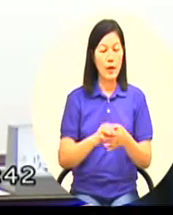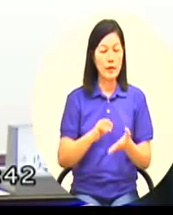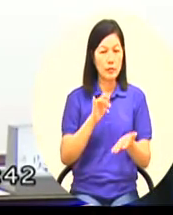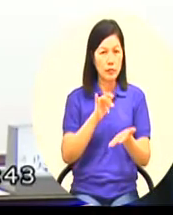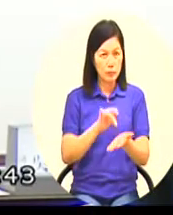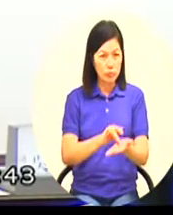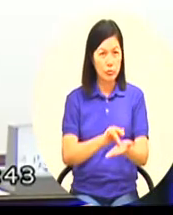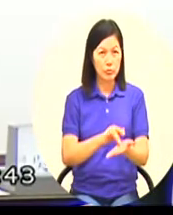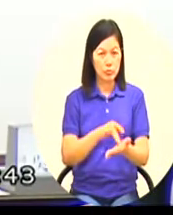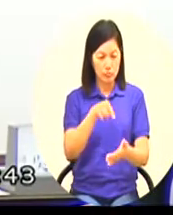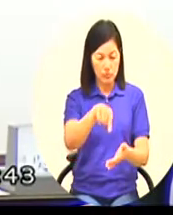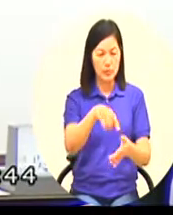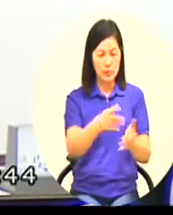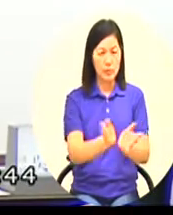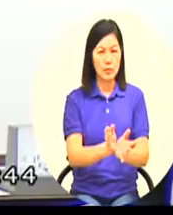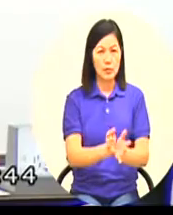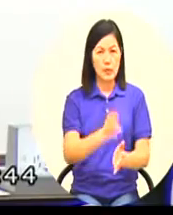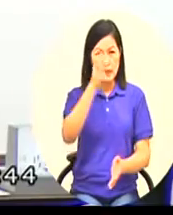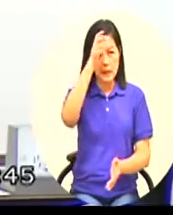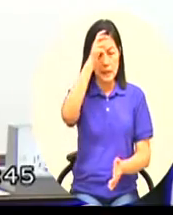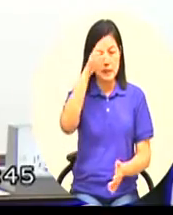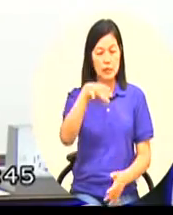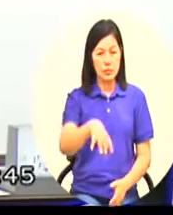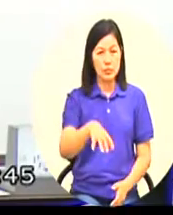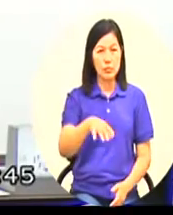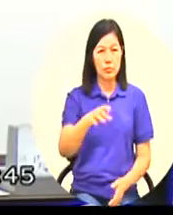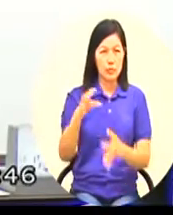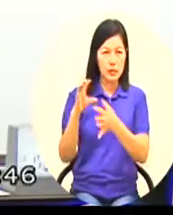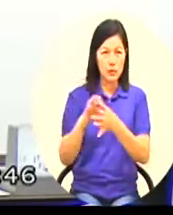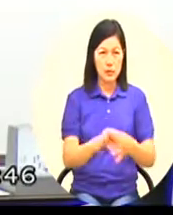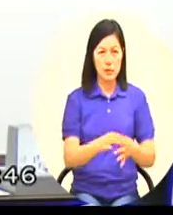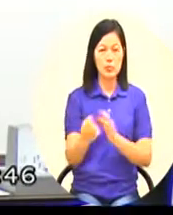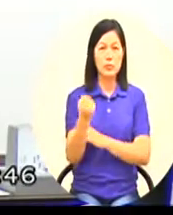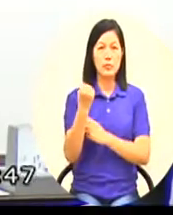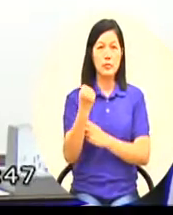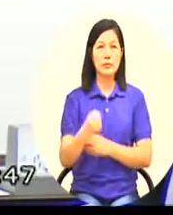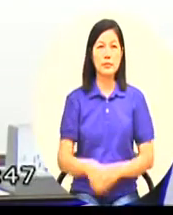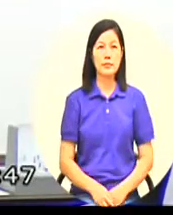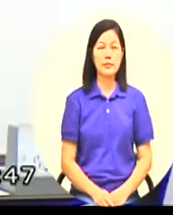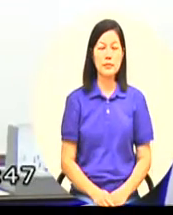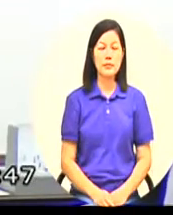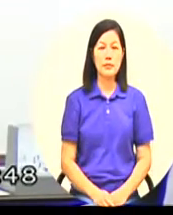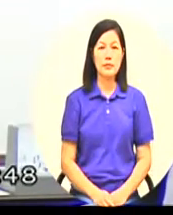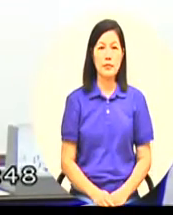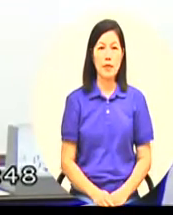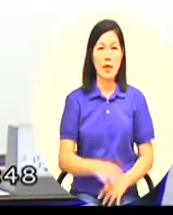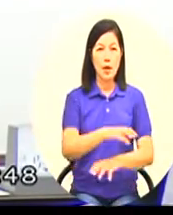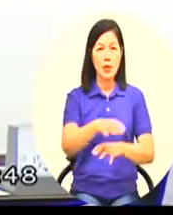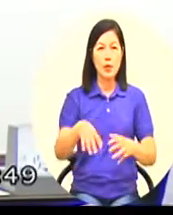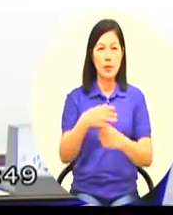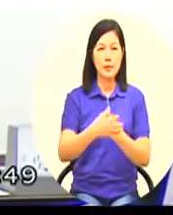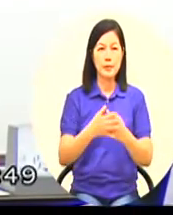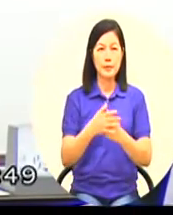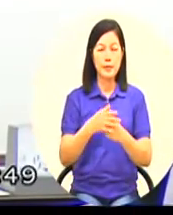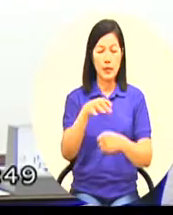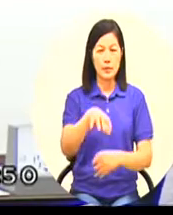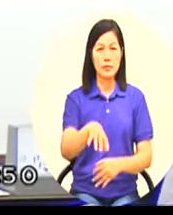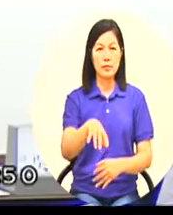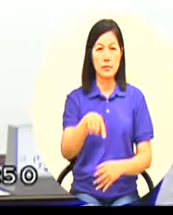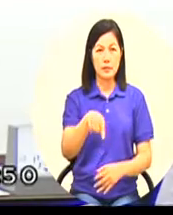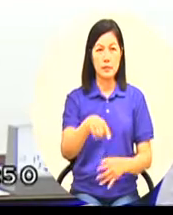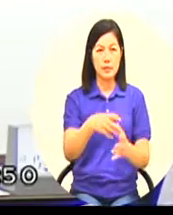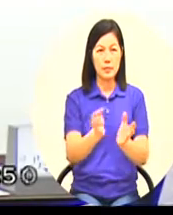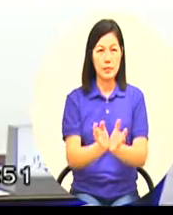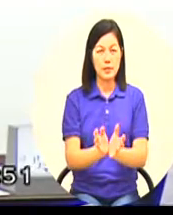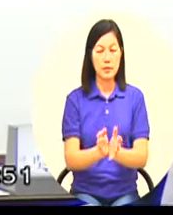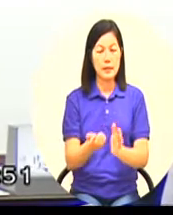还是请我们的警察局继续的努力。那在环保局的部分呢，刚